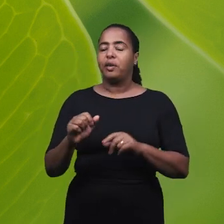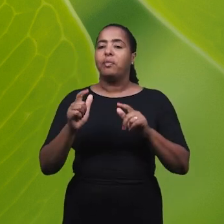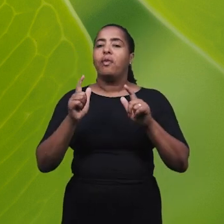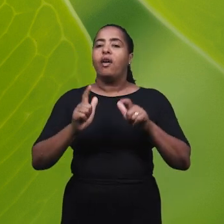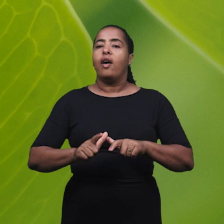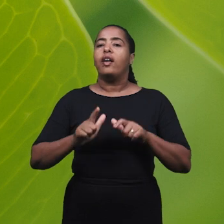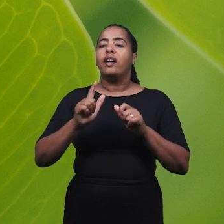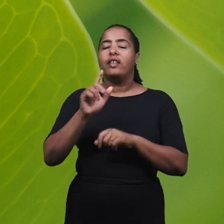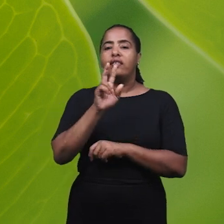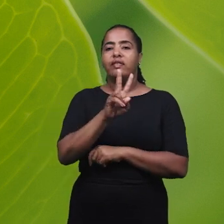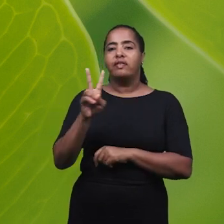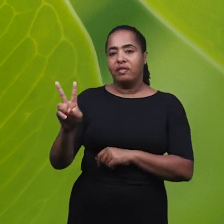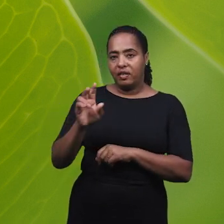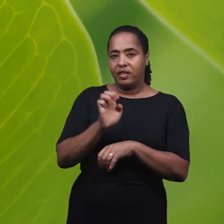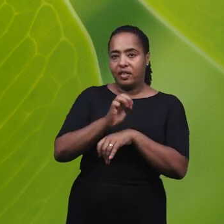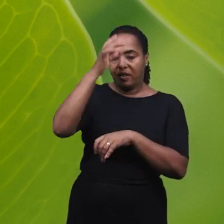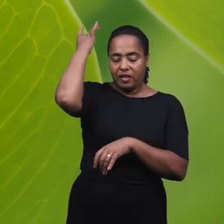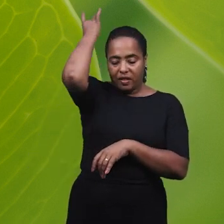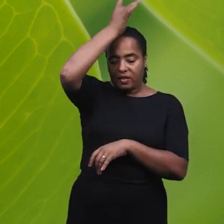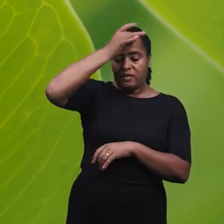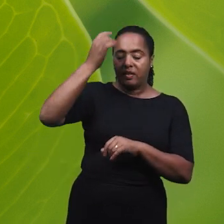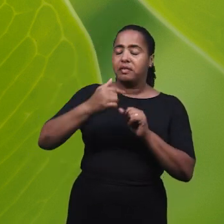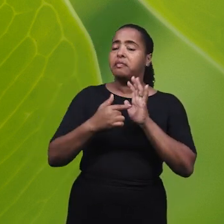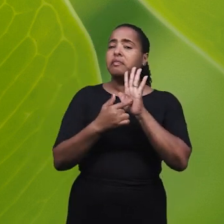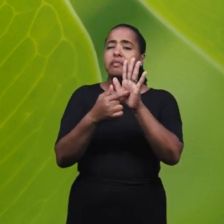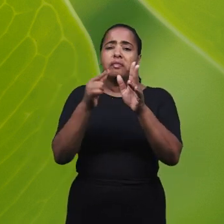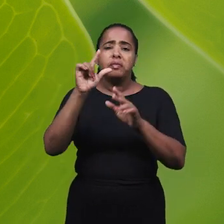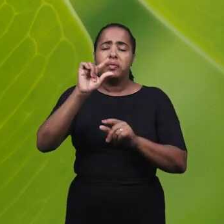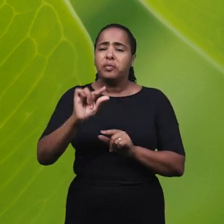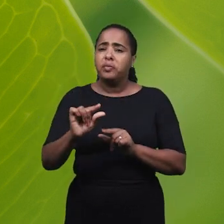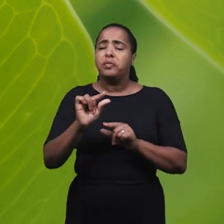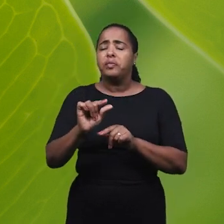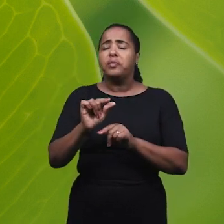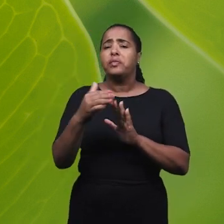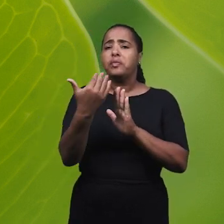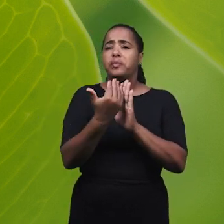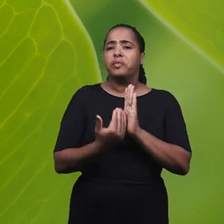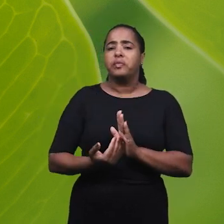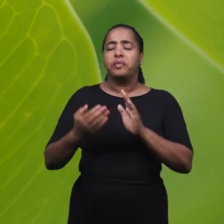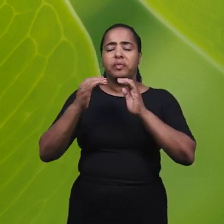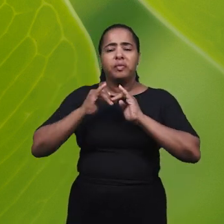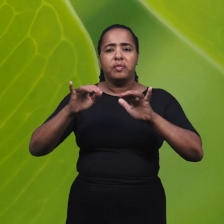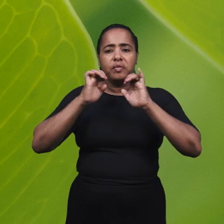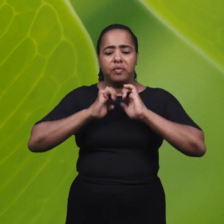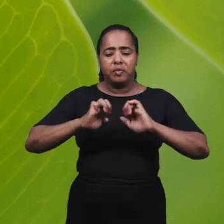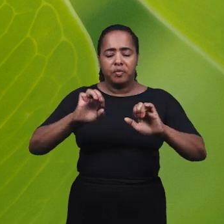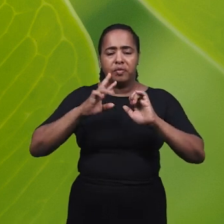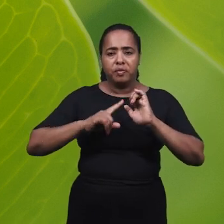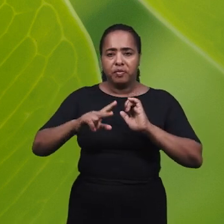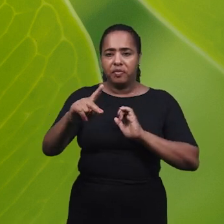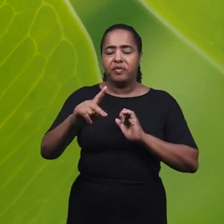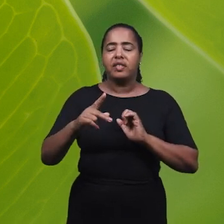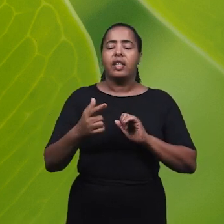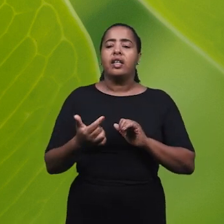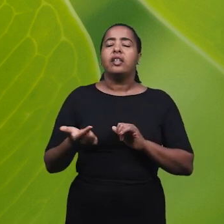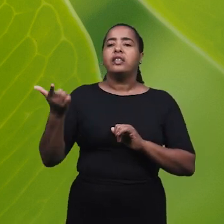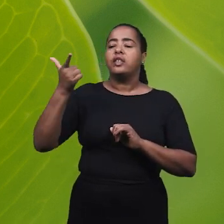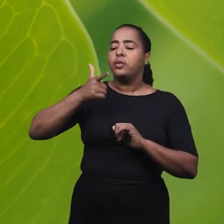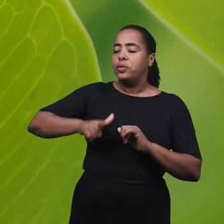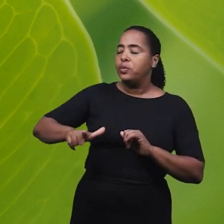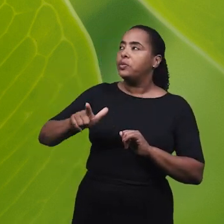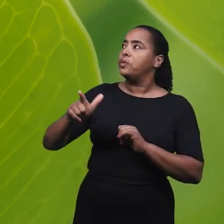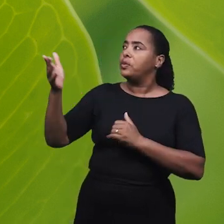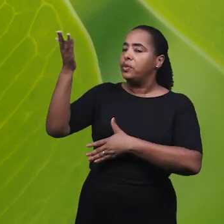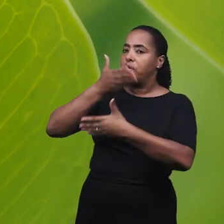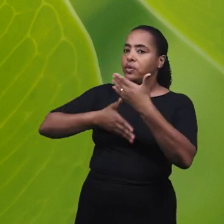Andrade, de Vila Velha, Espírito Santo. Je vous parle ici sur la formation à la notion de l'évangile éternel qui nous apporte